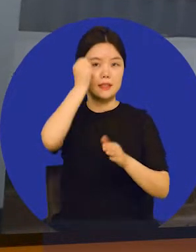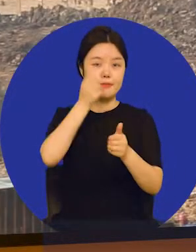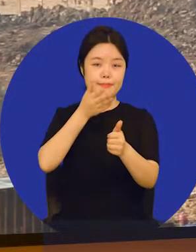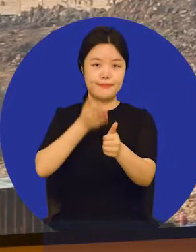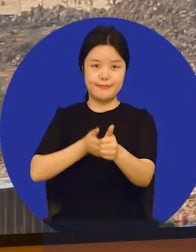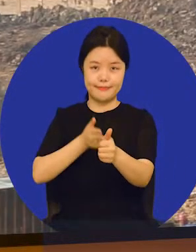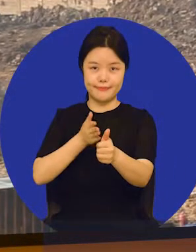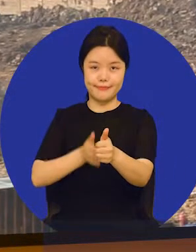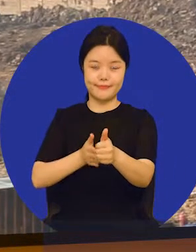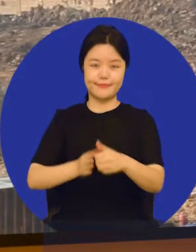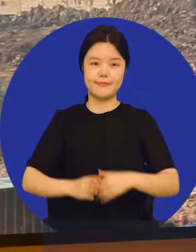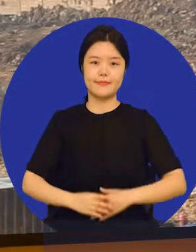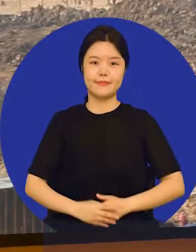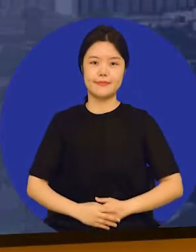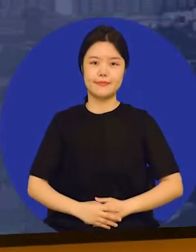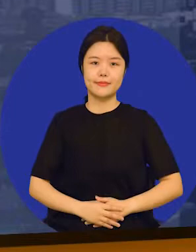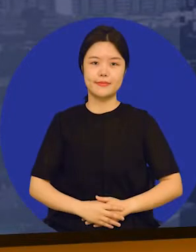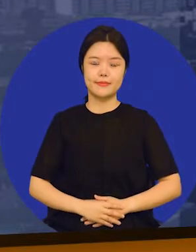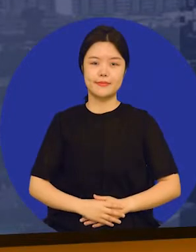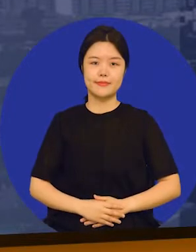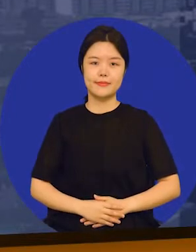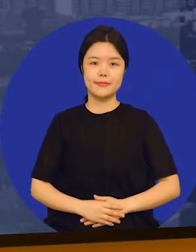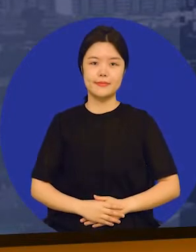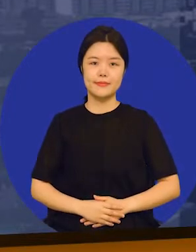라며 다시 한번 당부했습니다